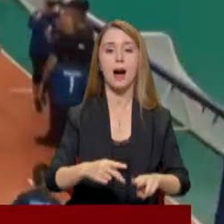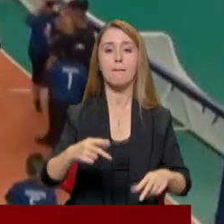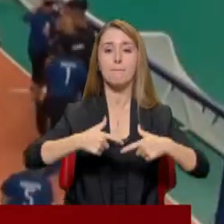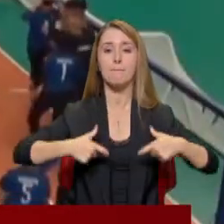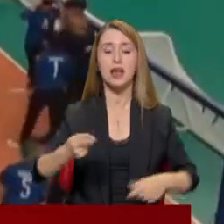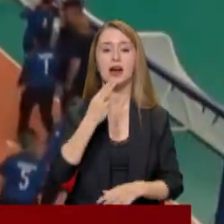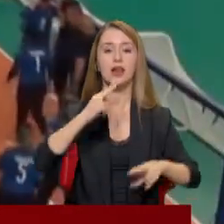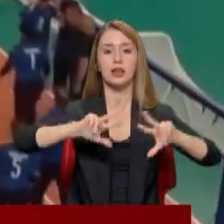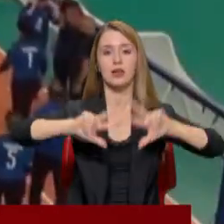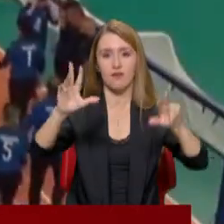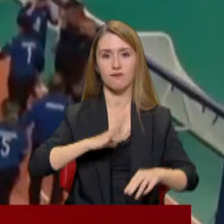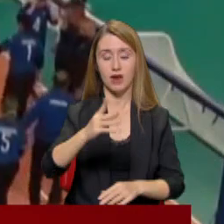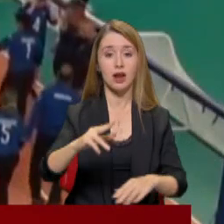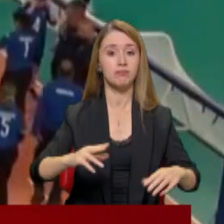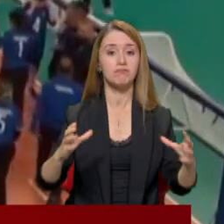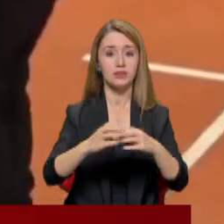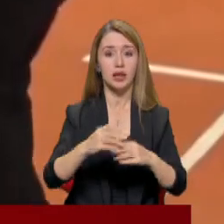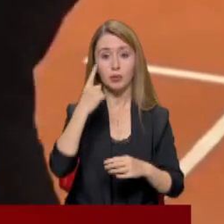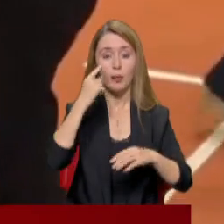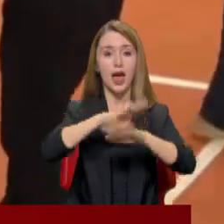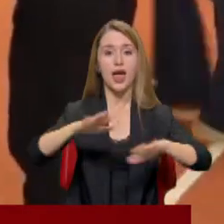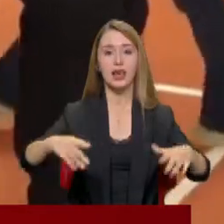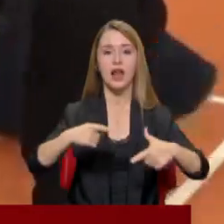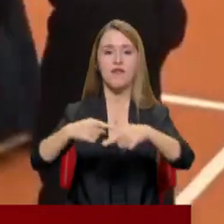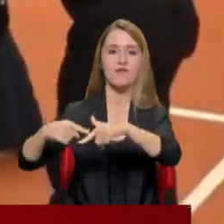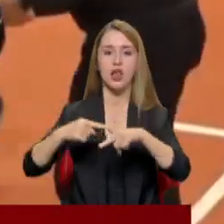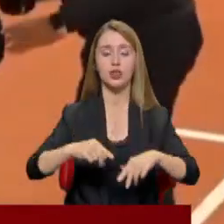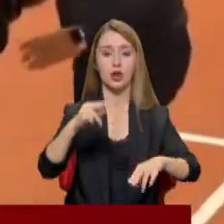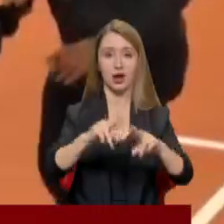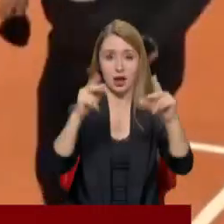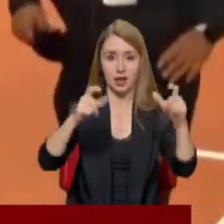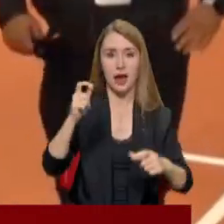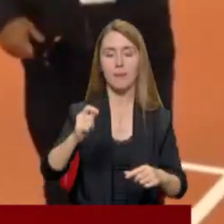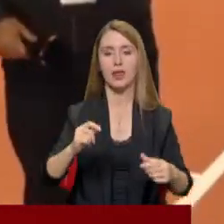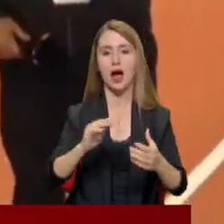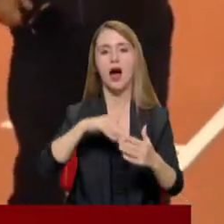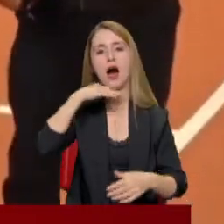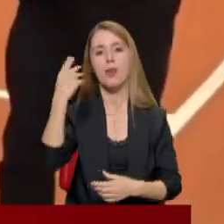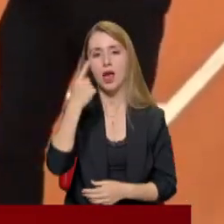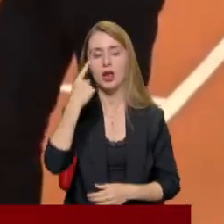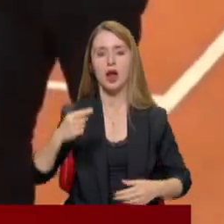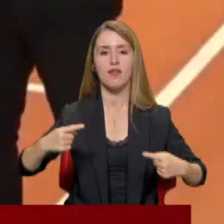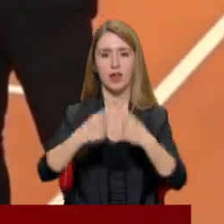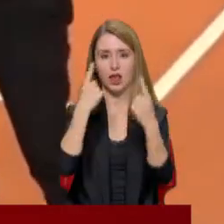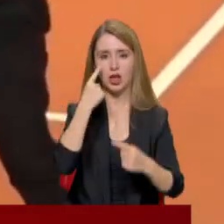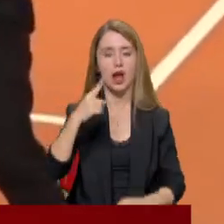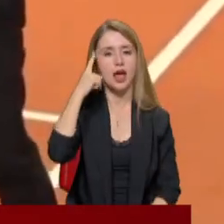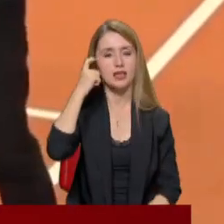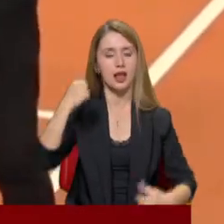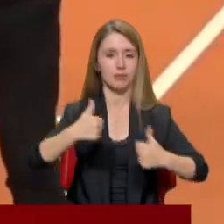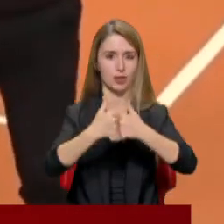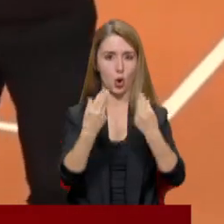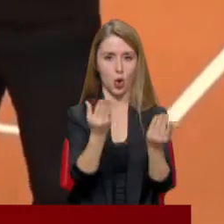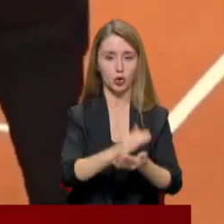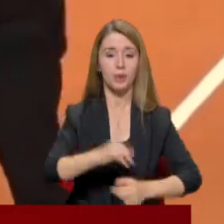Golbol takımından geldi. Takımımız Görme Engelliler Federasyonu'nun Karadağ'da düzenlediği Avrupa Golbol Şampiyonası finalinde İsrail'le